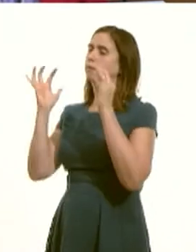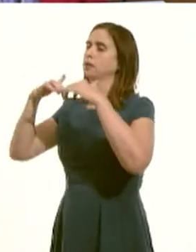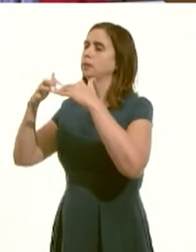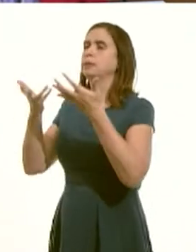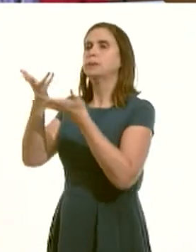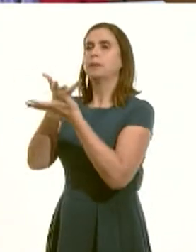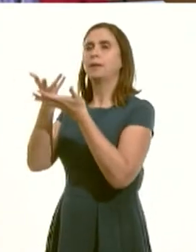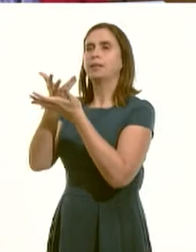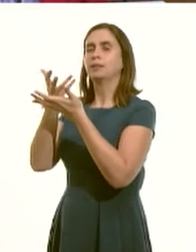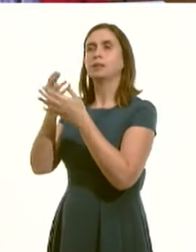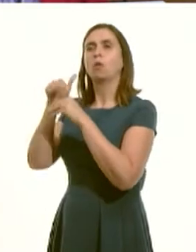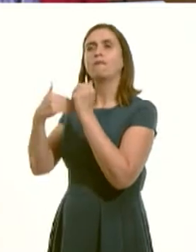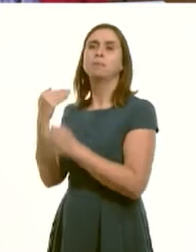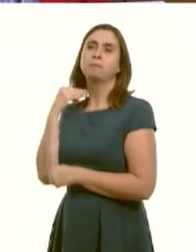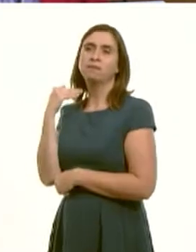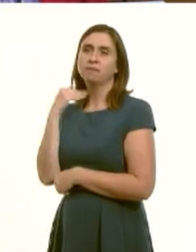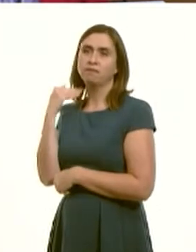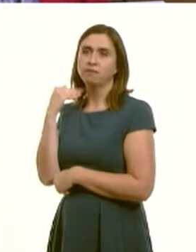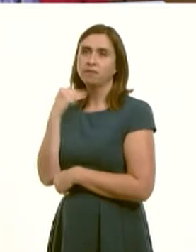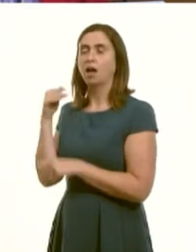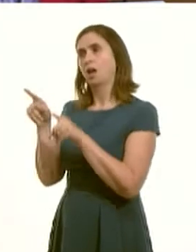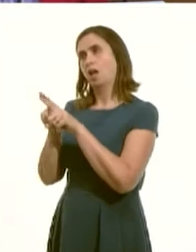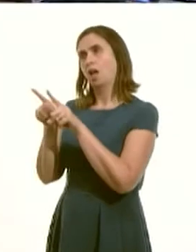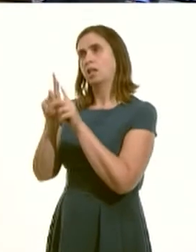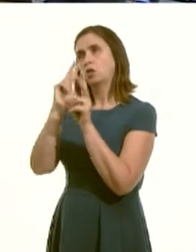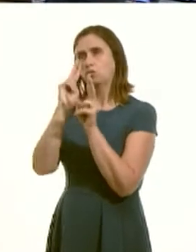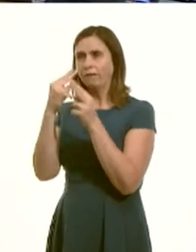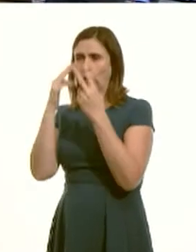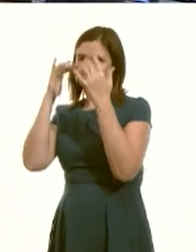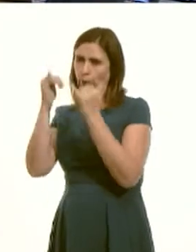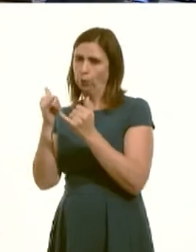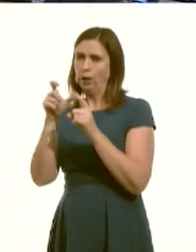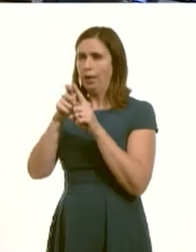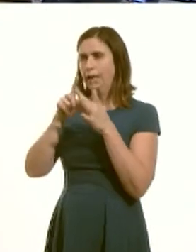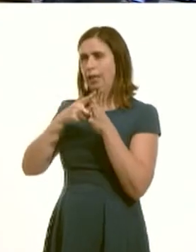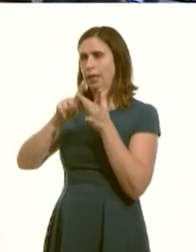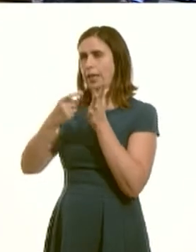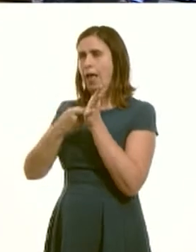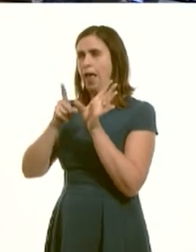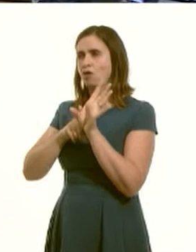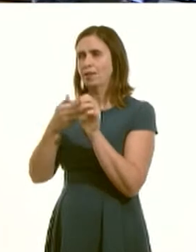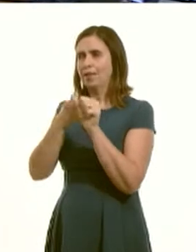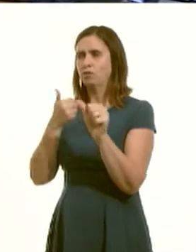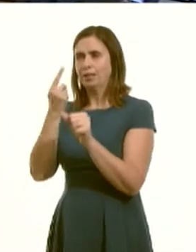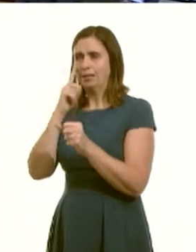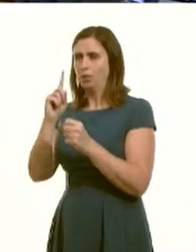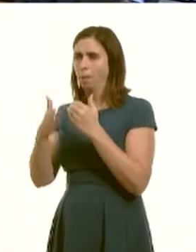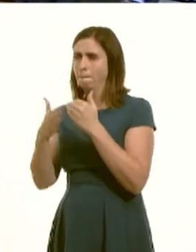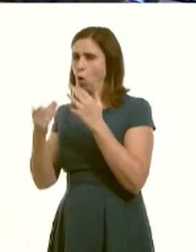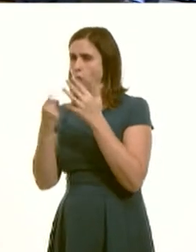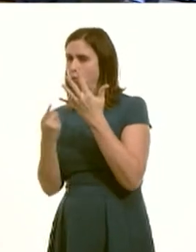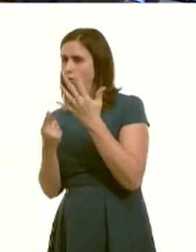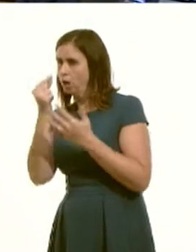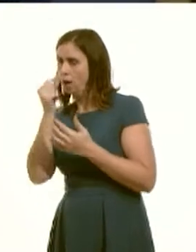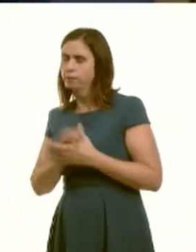a hefyd adolygiad o'r diwydiant llath i weld beth arall allwn ni'n wneud. Prif Weinidog, byddwch chi'n gwybod fod nifer yn ffermwyr llath ni